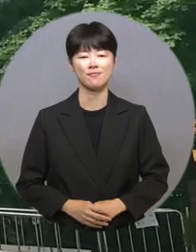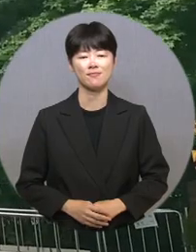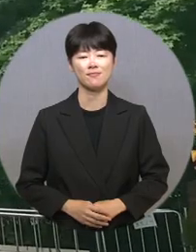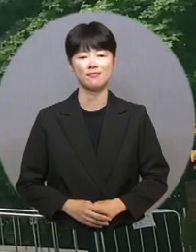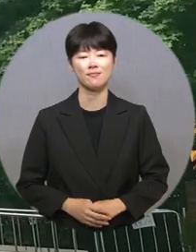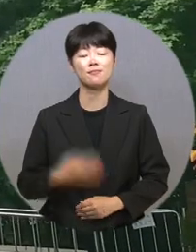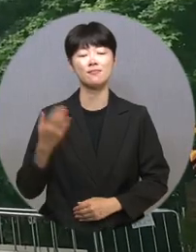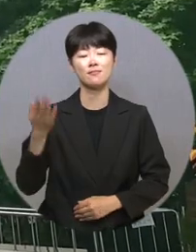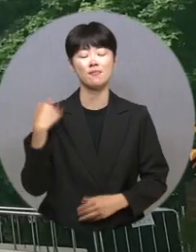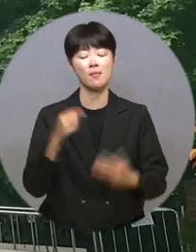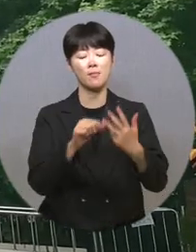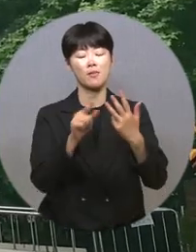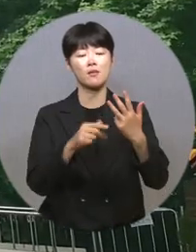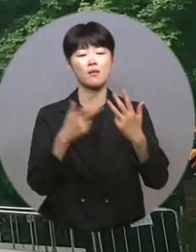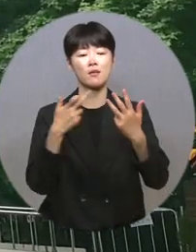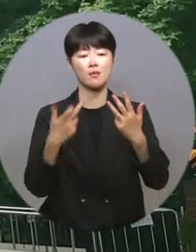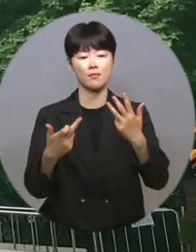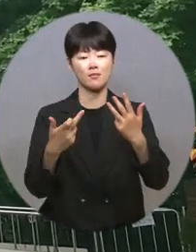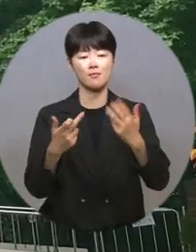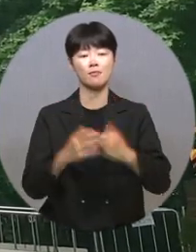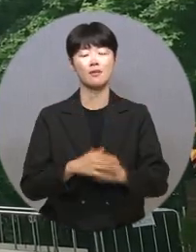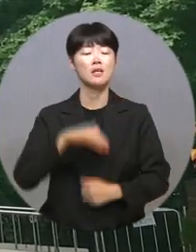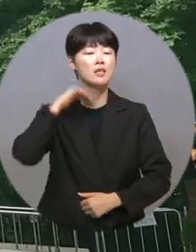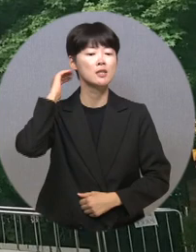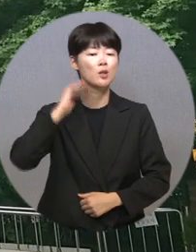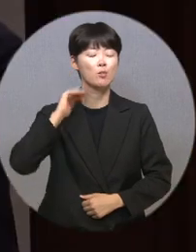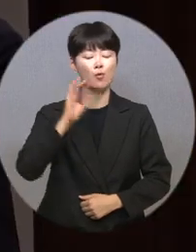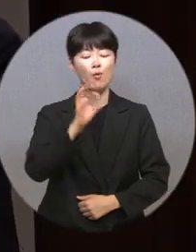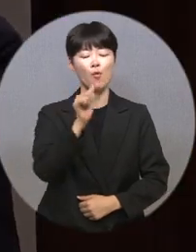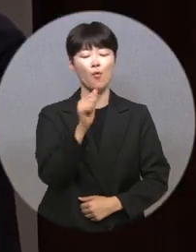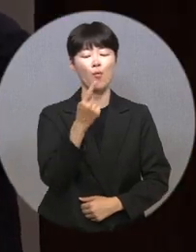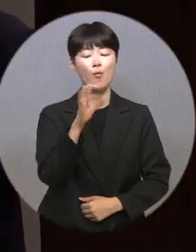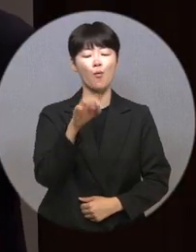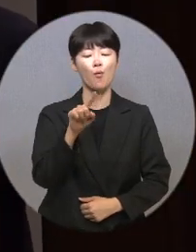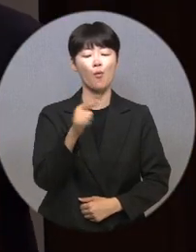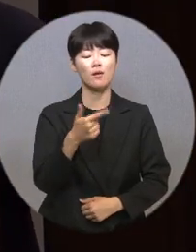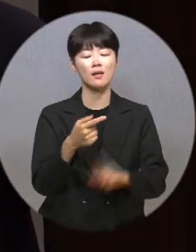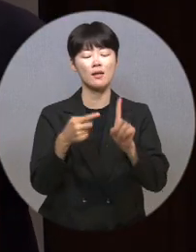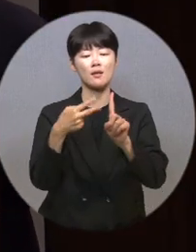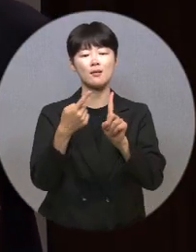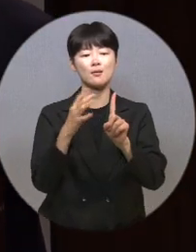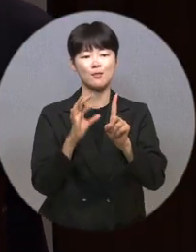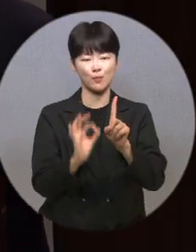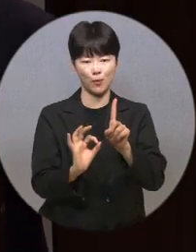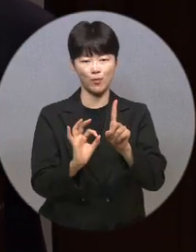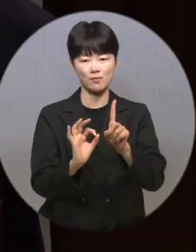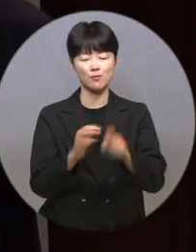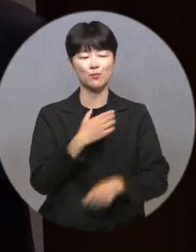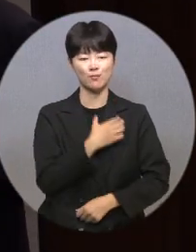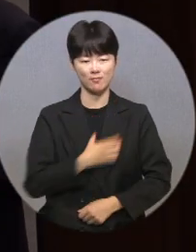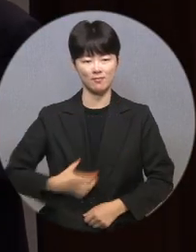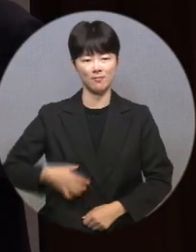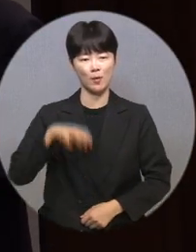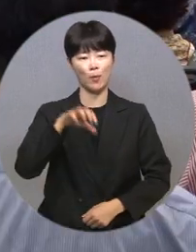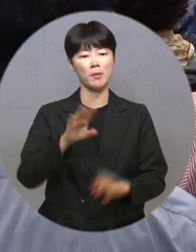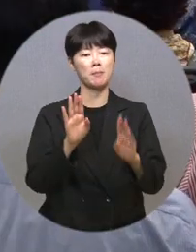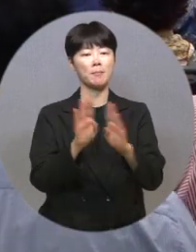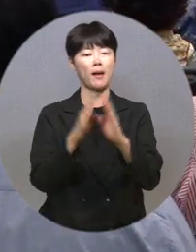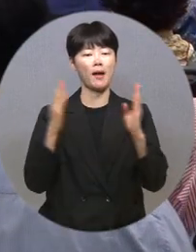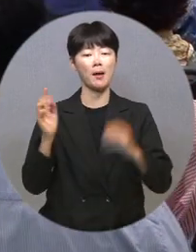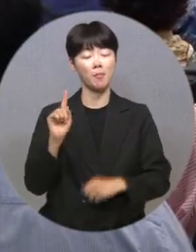지난 17일 저녁 의정부 호원일동 주민센터에서는 주민자치회의 주민주도 주민총회가